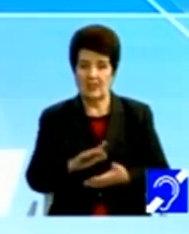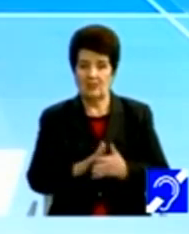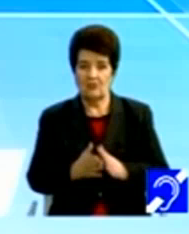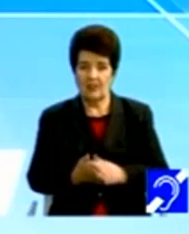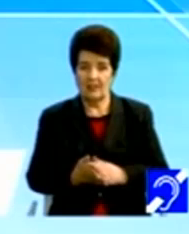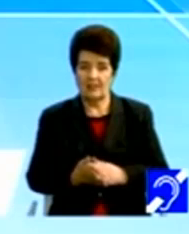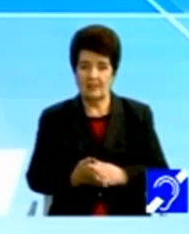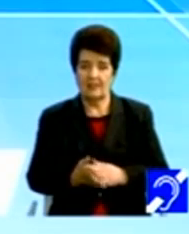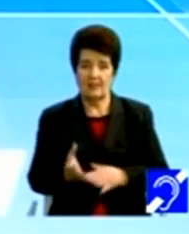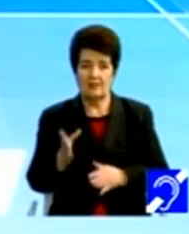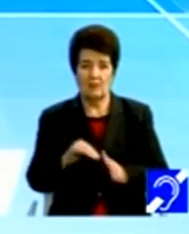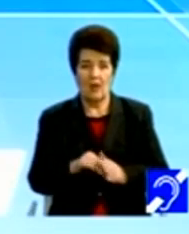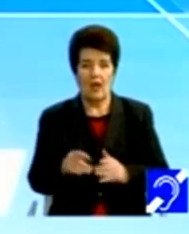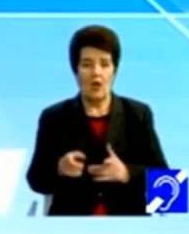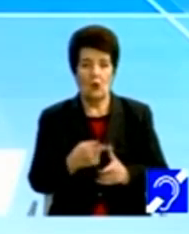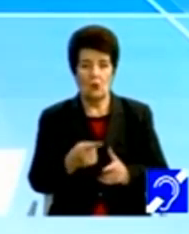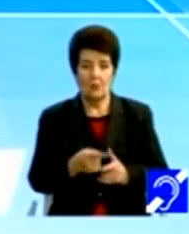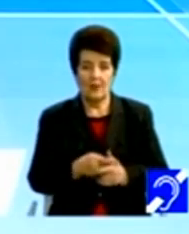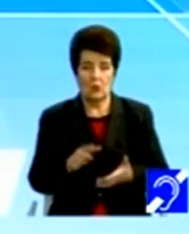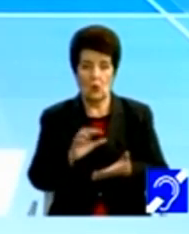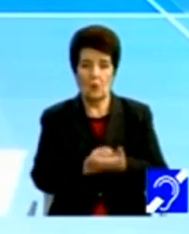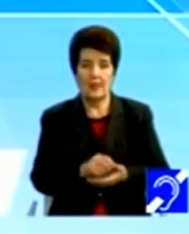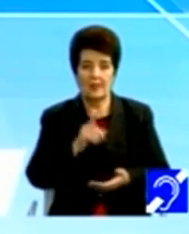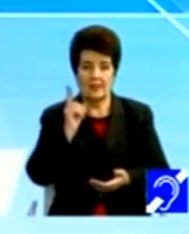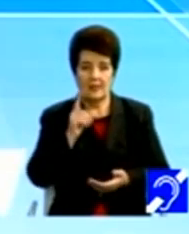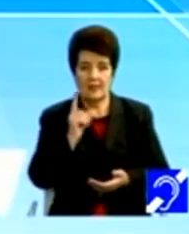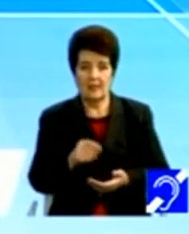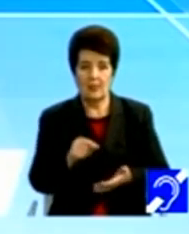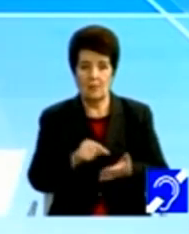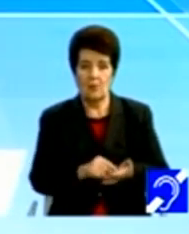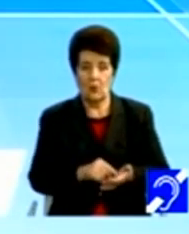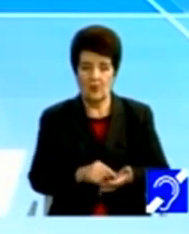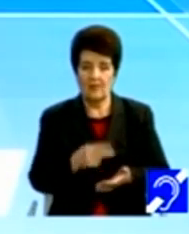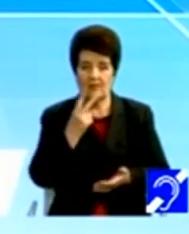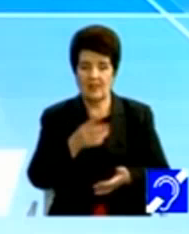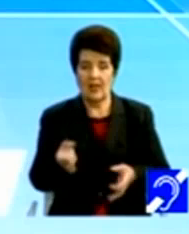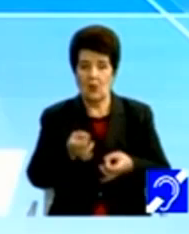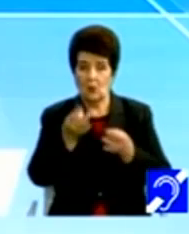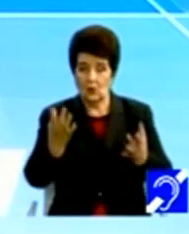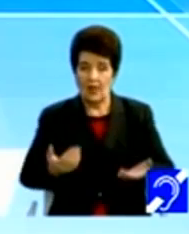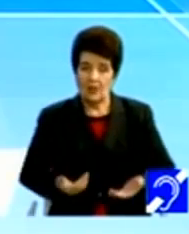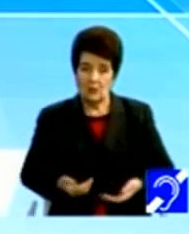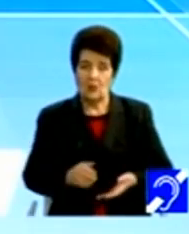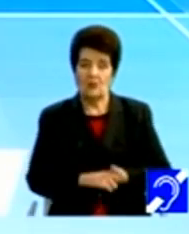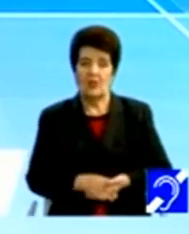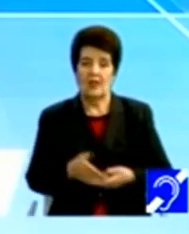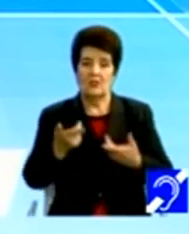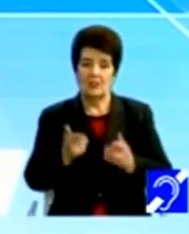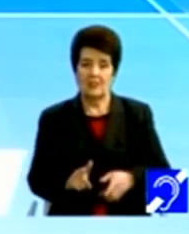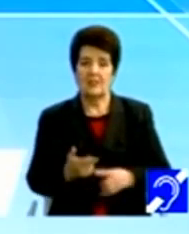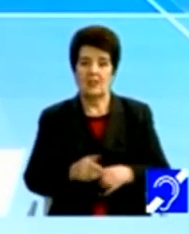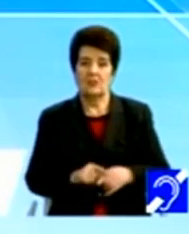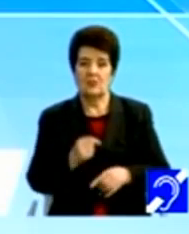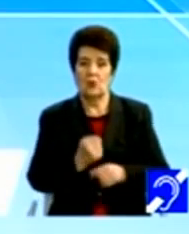în regimentare, dar o anumită ocupare a tineretului din punct de vedere cultural și social. Și desigur, acest